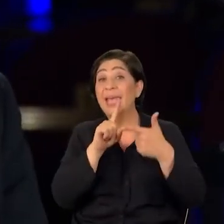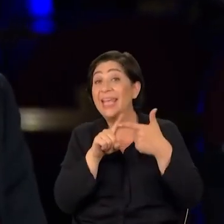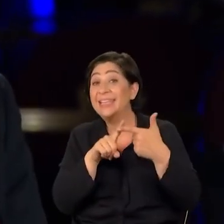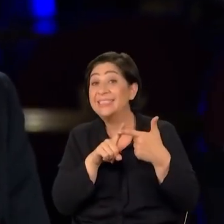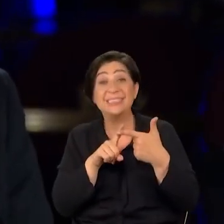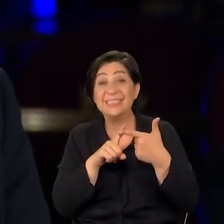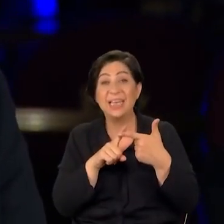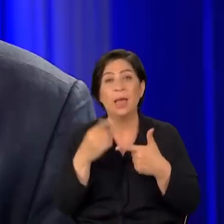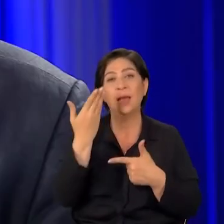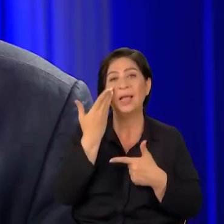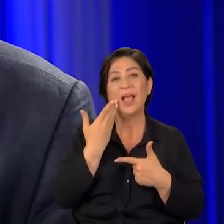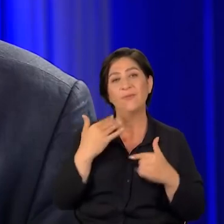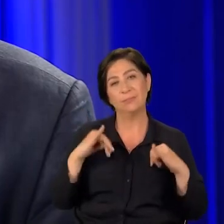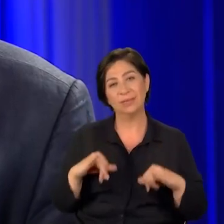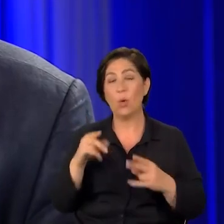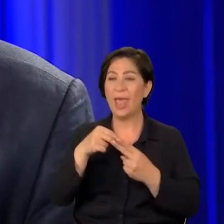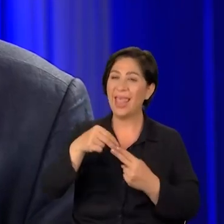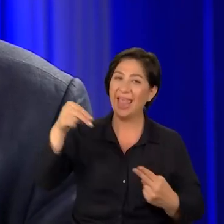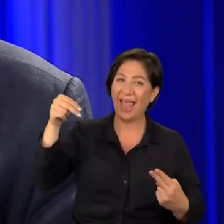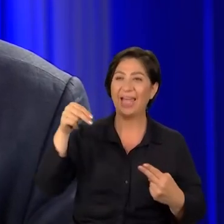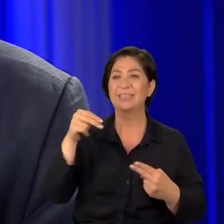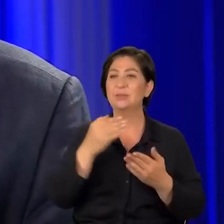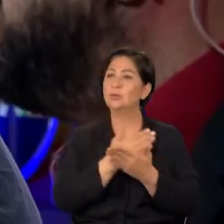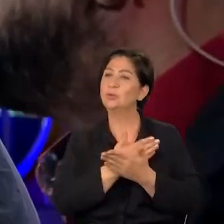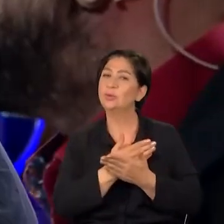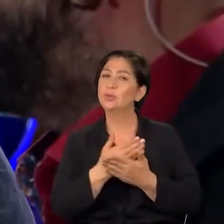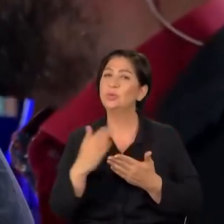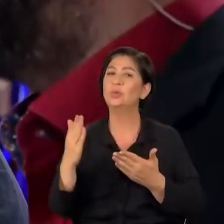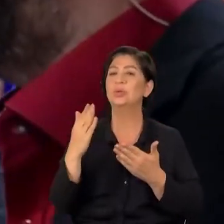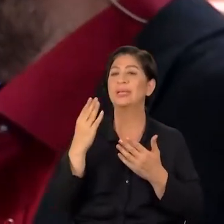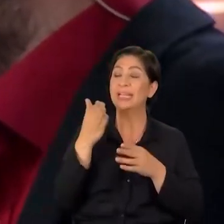etmiyor. İkinci bir şey, eğer keyfim yerindeyse hikayenin